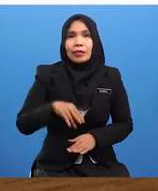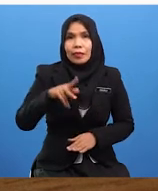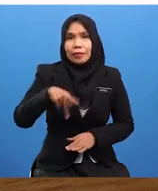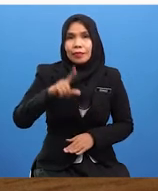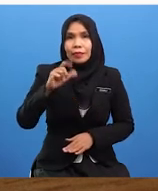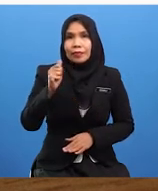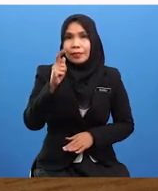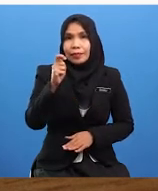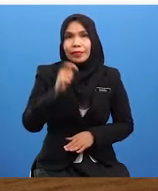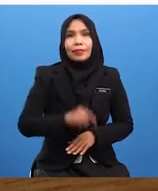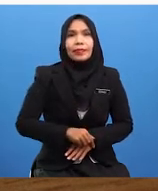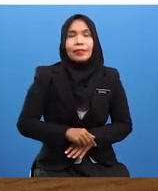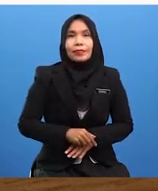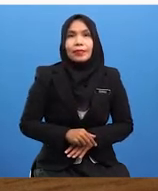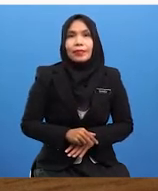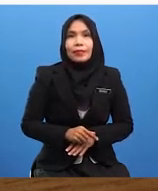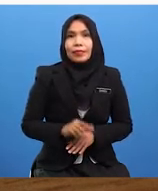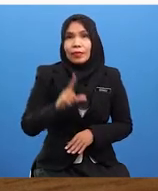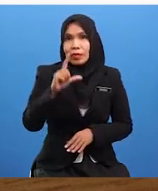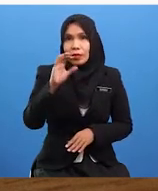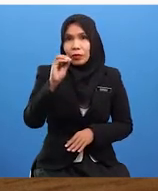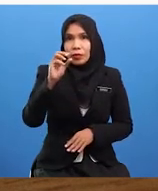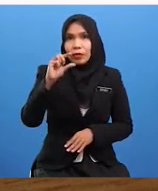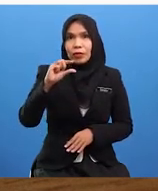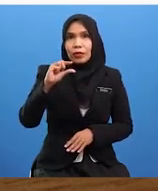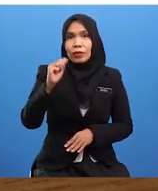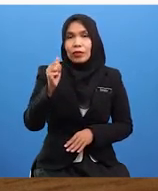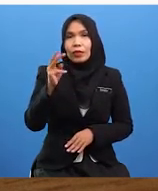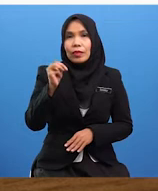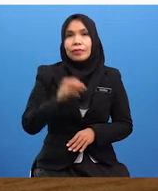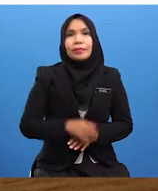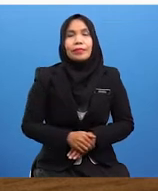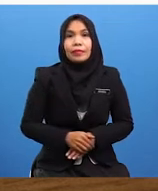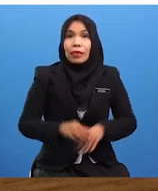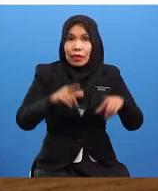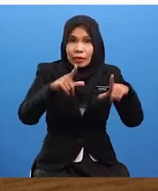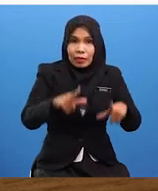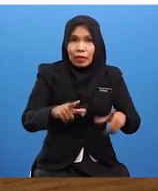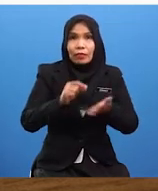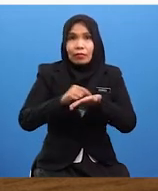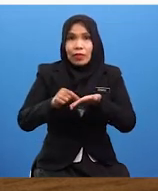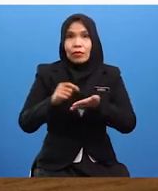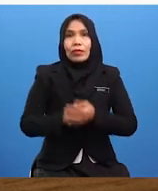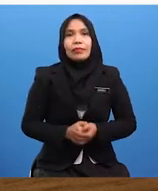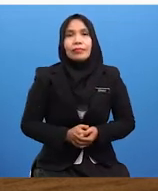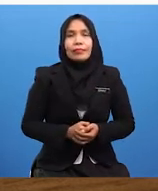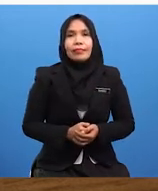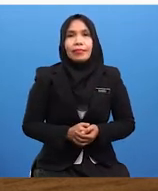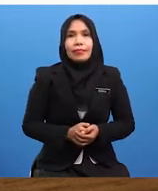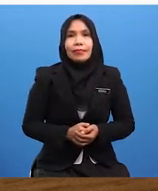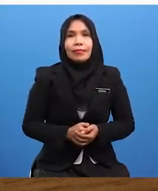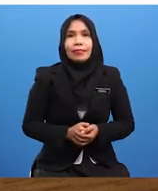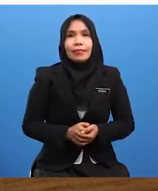Meletakkan dakwat atau warna ke dalam hasil tulisan. Dakwat atau